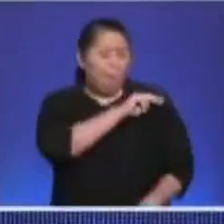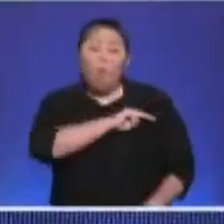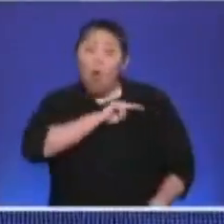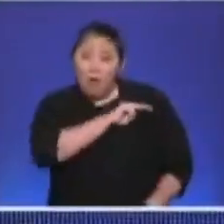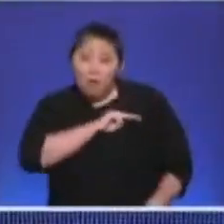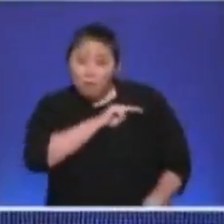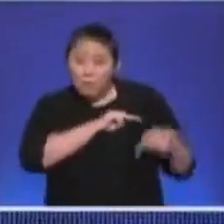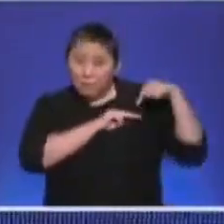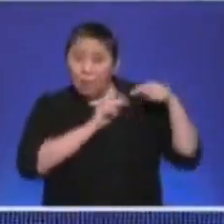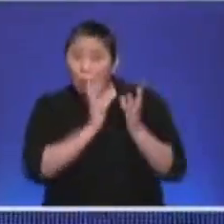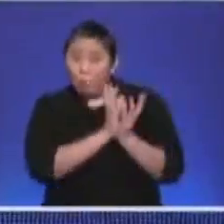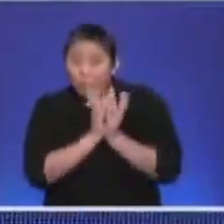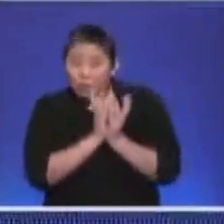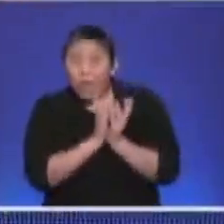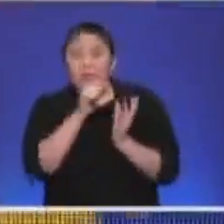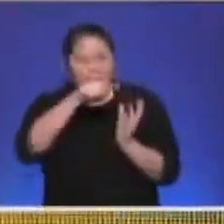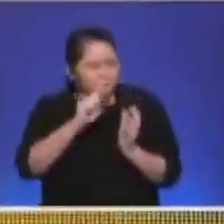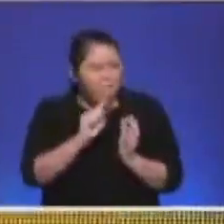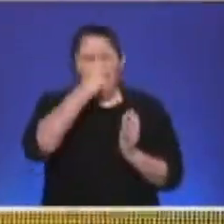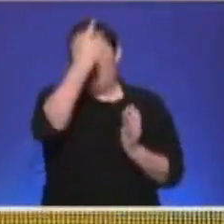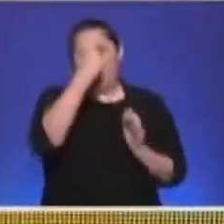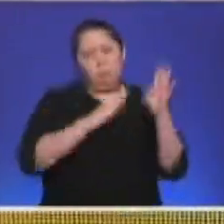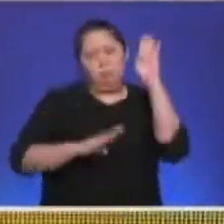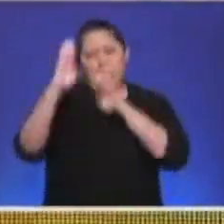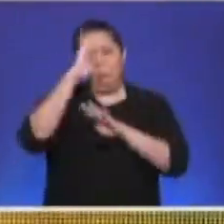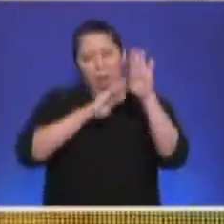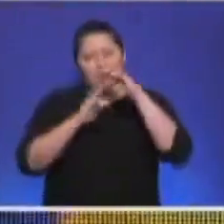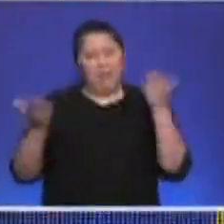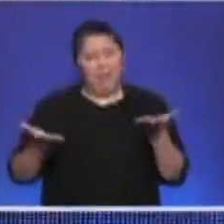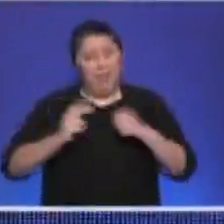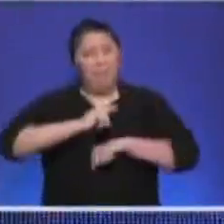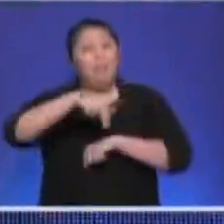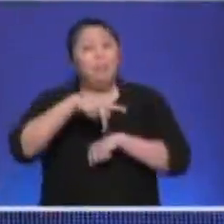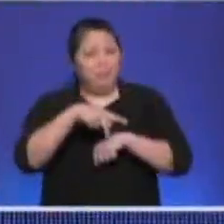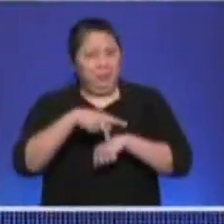lipunan ang ating pangunahing suliranin sa bayang ito?